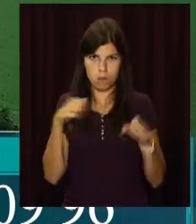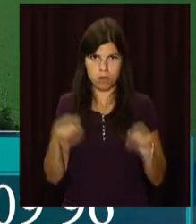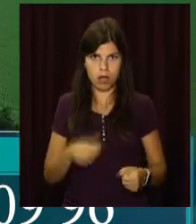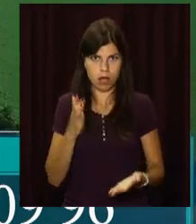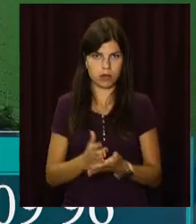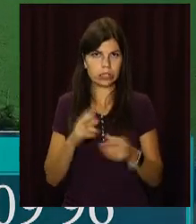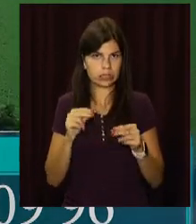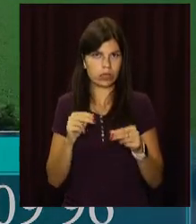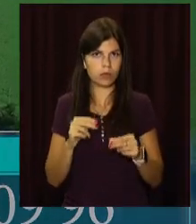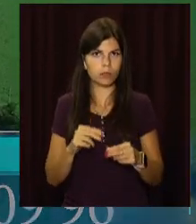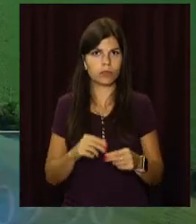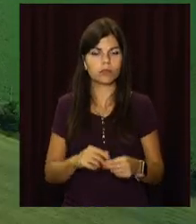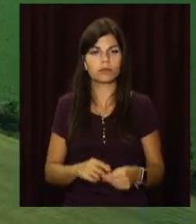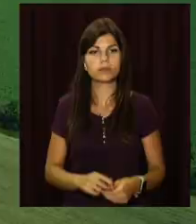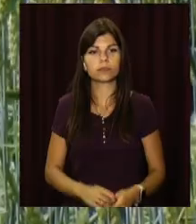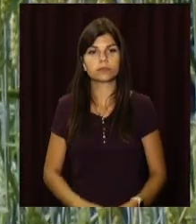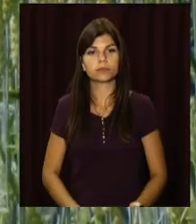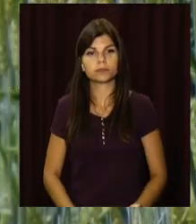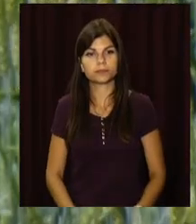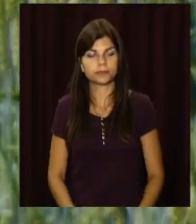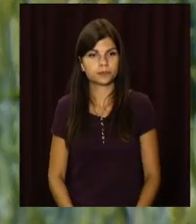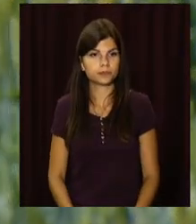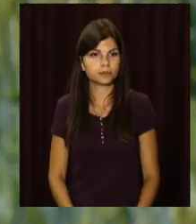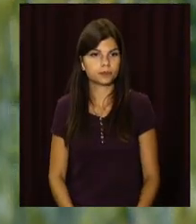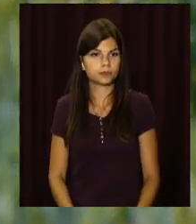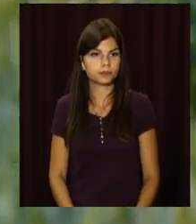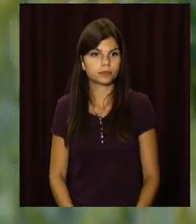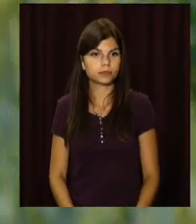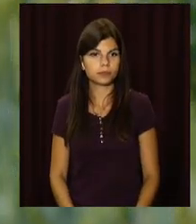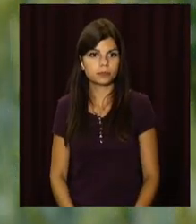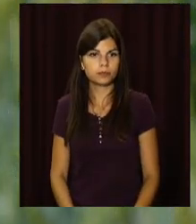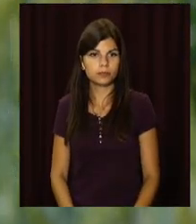09 96. Галина Ізмайлова, Роман Вишинов, Open News, телеканал «Відкритий».